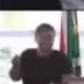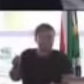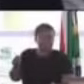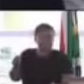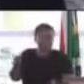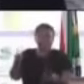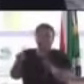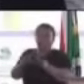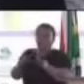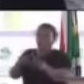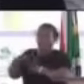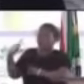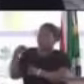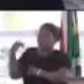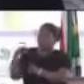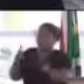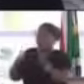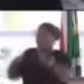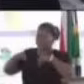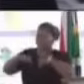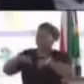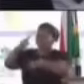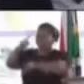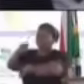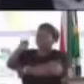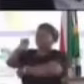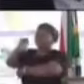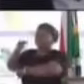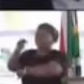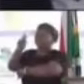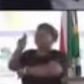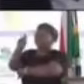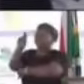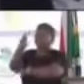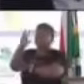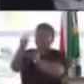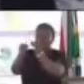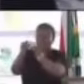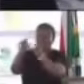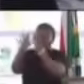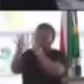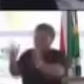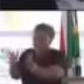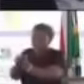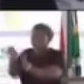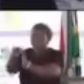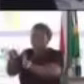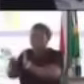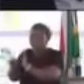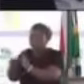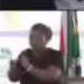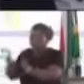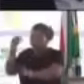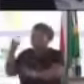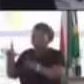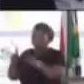uminista wethu uMacingwane esilungisele zonke lezi nhlelo kwatholakala